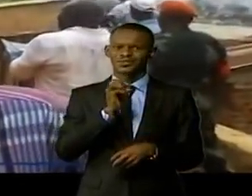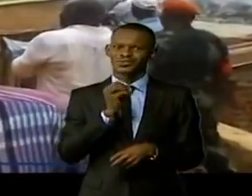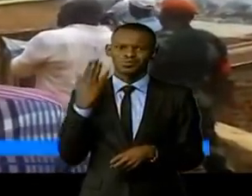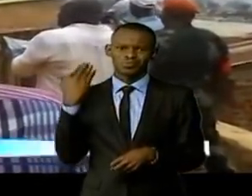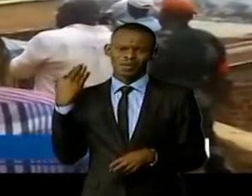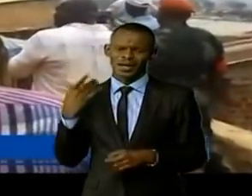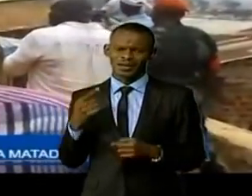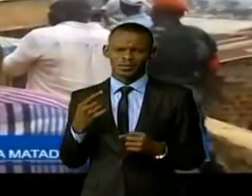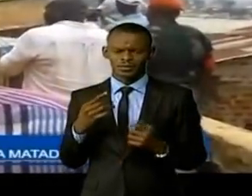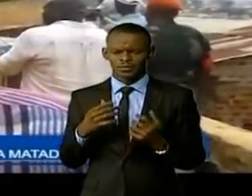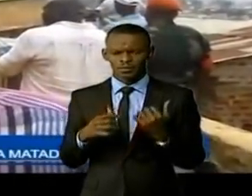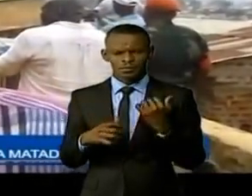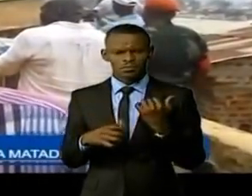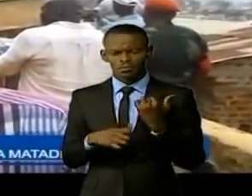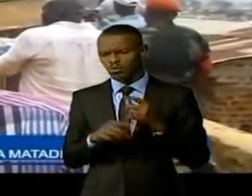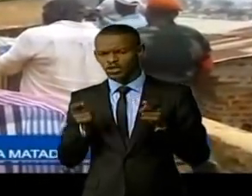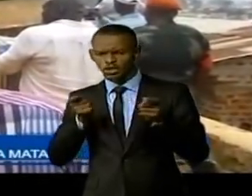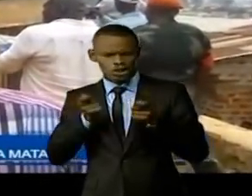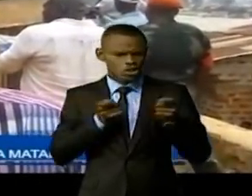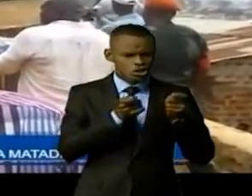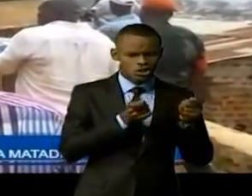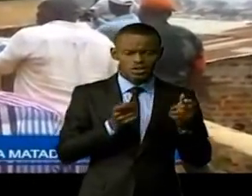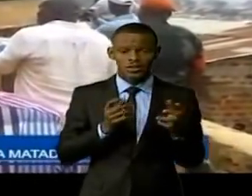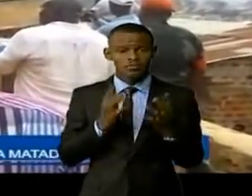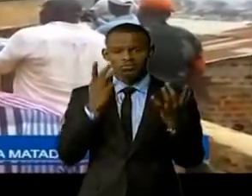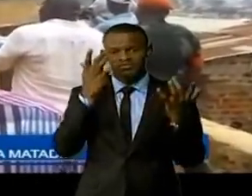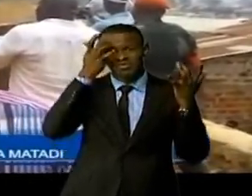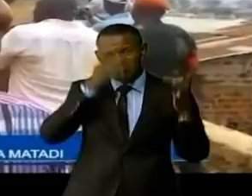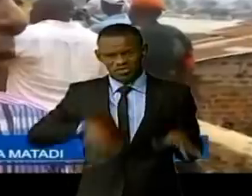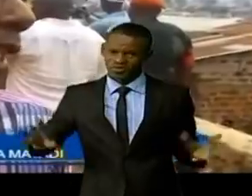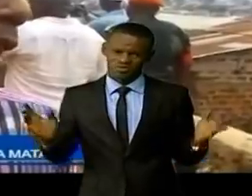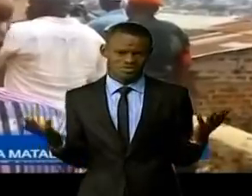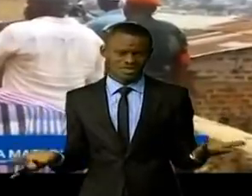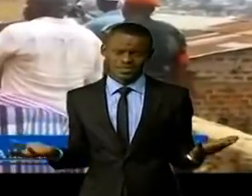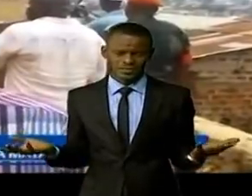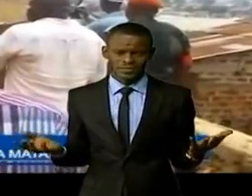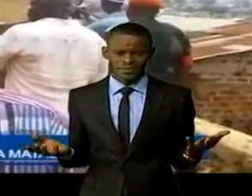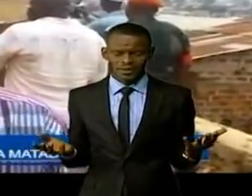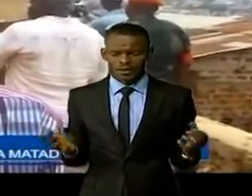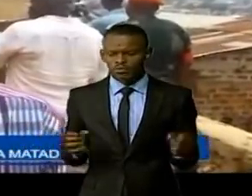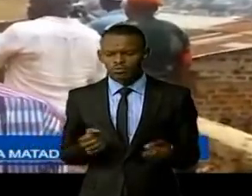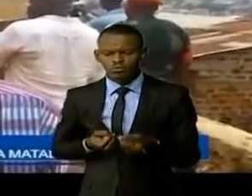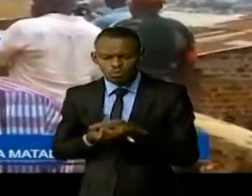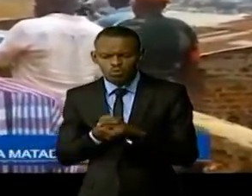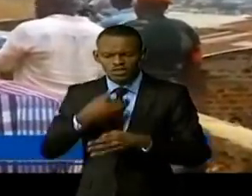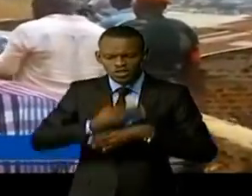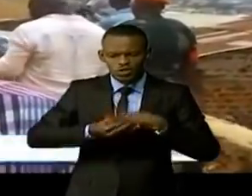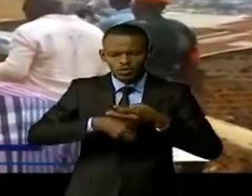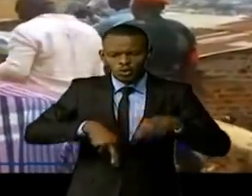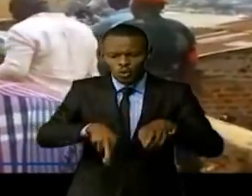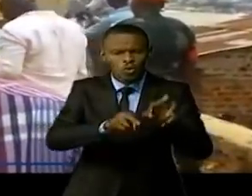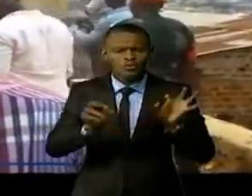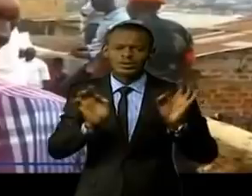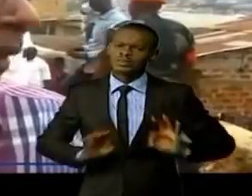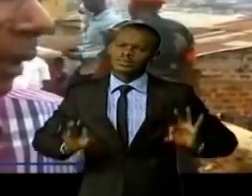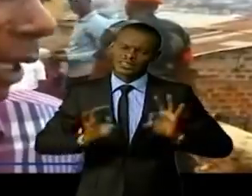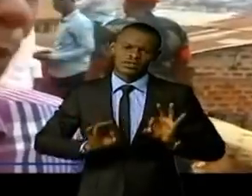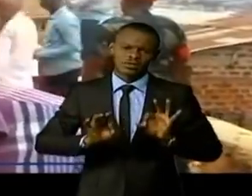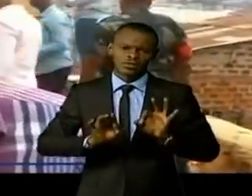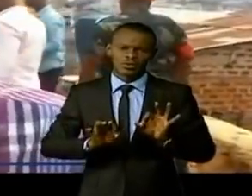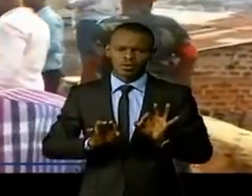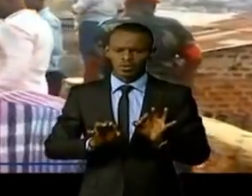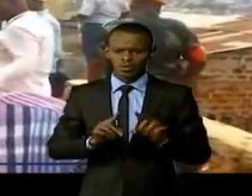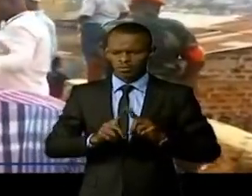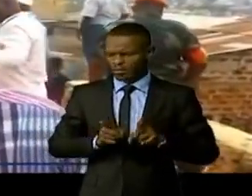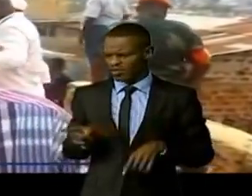eu l'idée de prendre soin de cette route. Mais cette fois-ci, en tout cas, le maire a eu l'idée de nous arranger cette